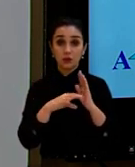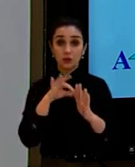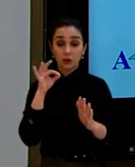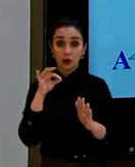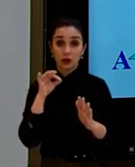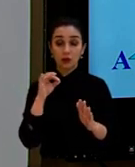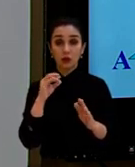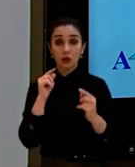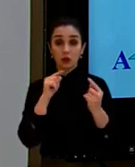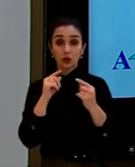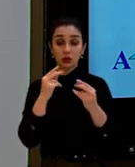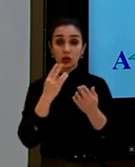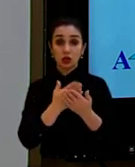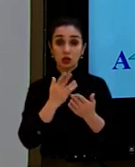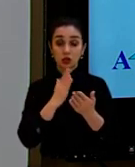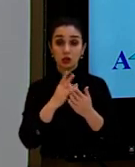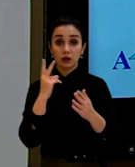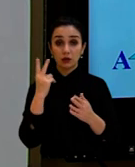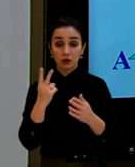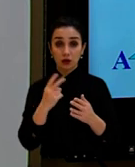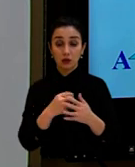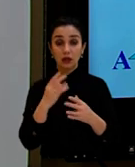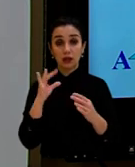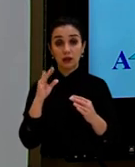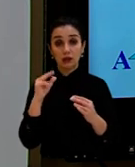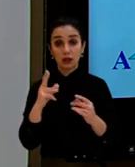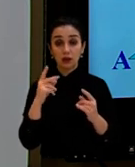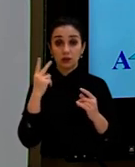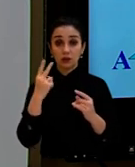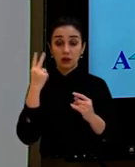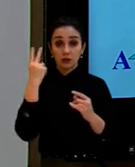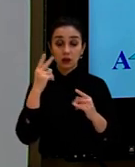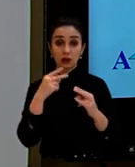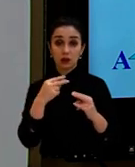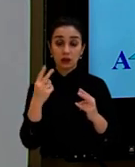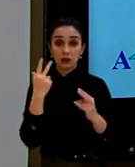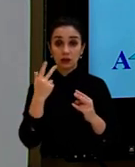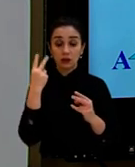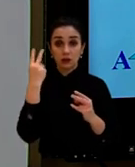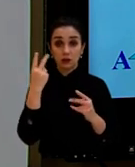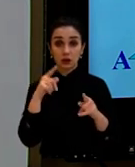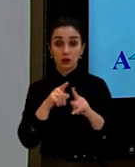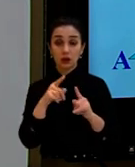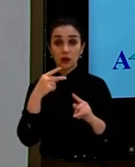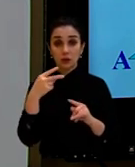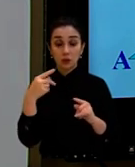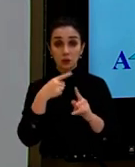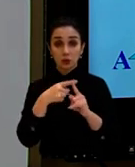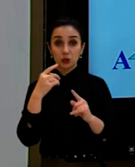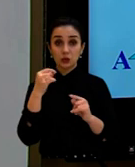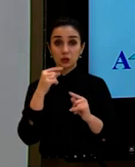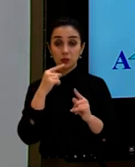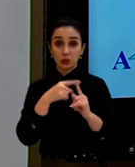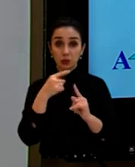выбираем противолежащую сторону 2. Итак, 2 в квадрате равно 3 в квадрате плюс 4 в квадрате